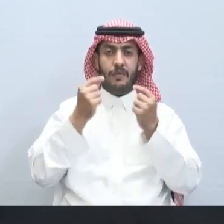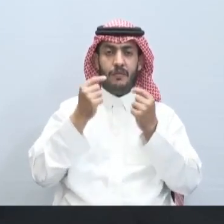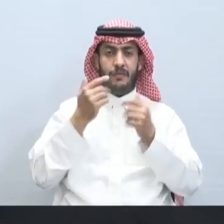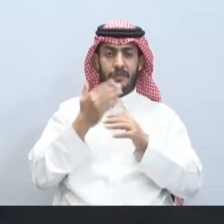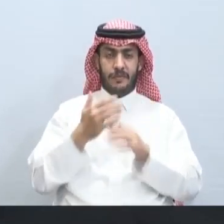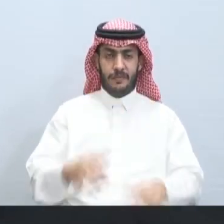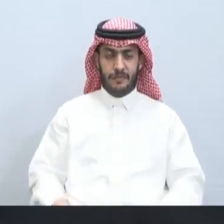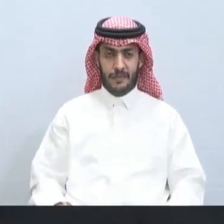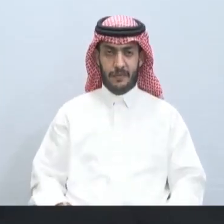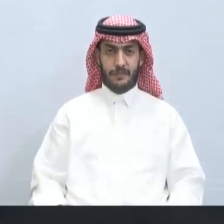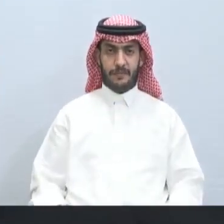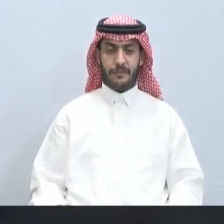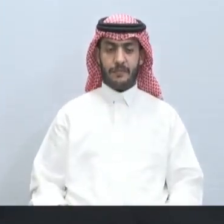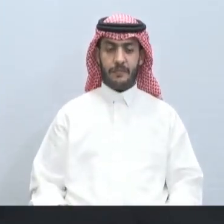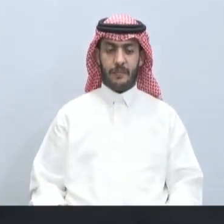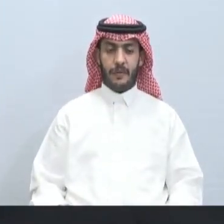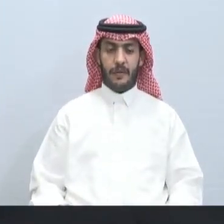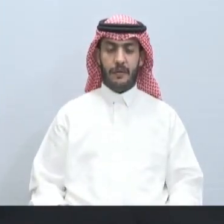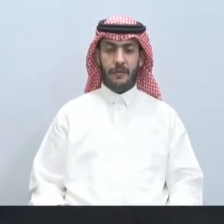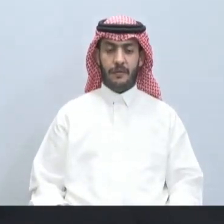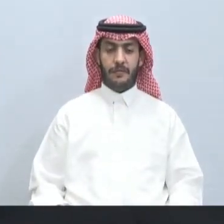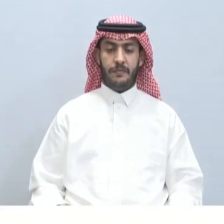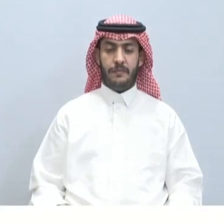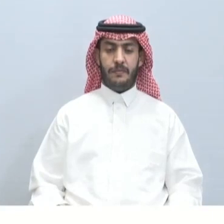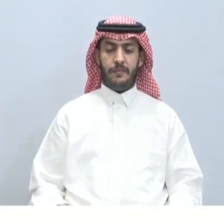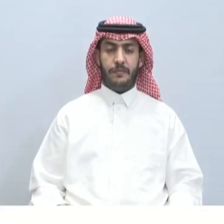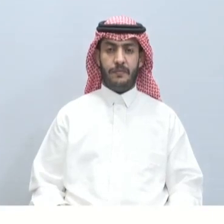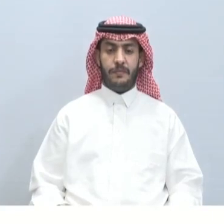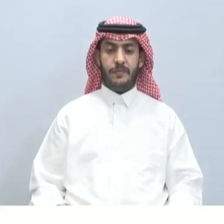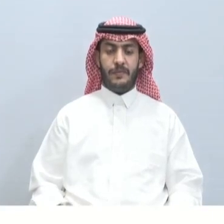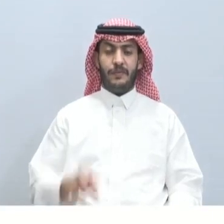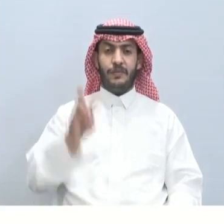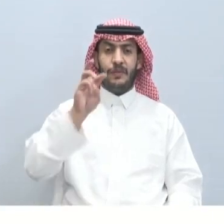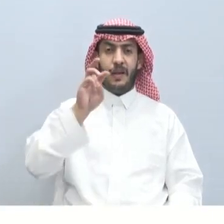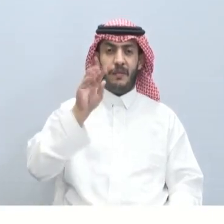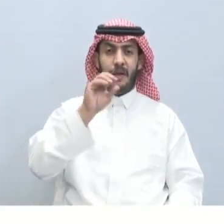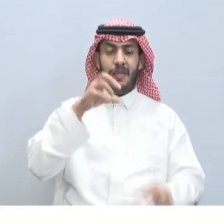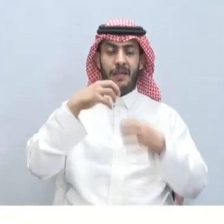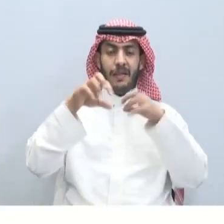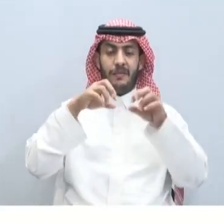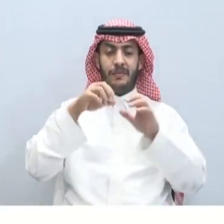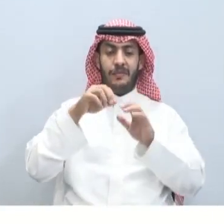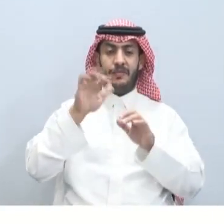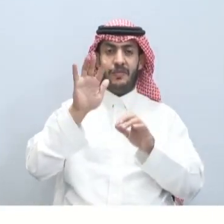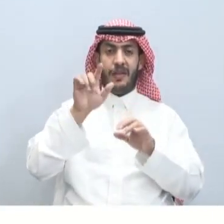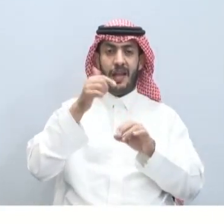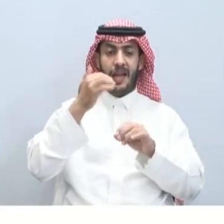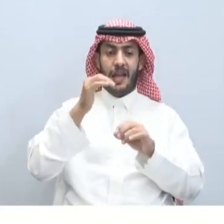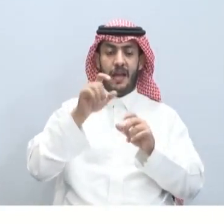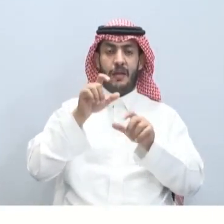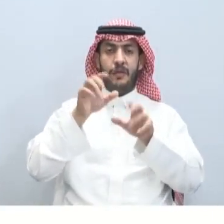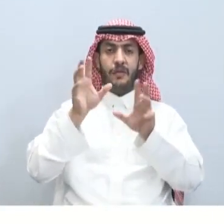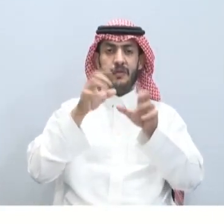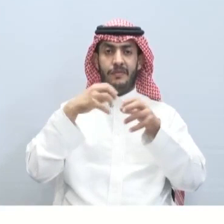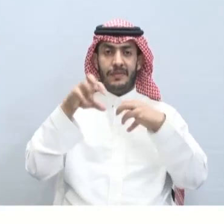كانت ايجابيه ذكرنا ايضا الشركات ايضا قد تقسم الى شرائح ليس فقط الافراد اذا قد